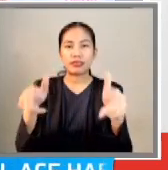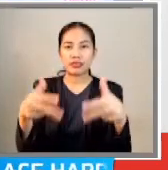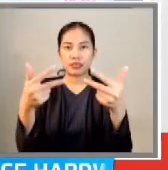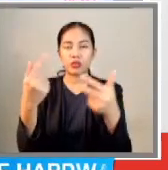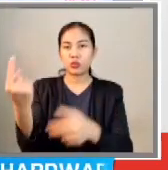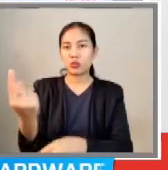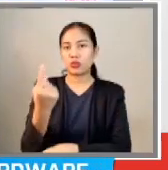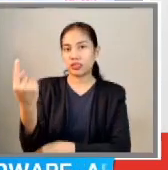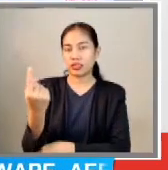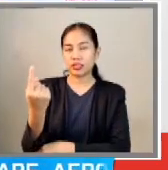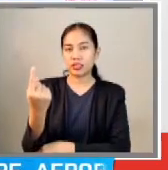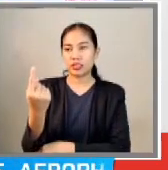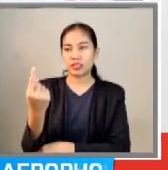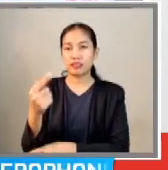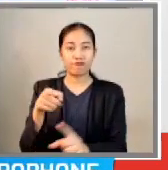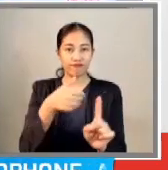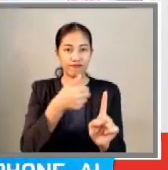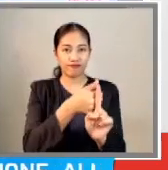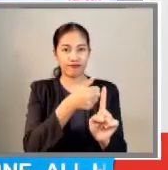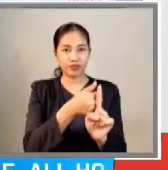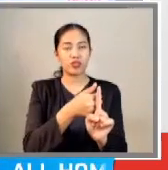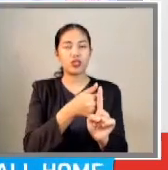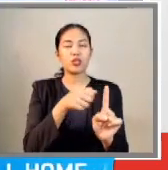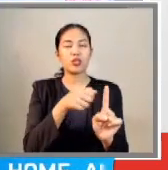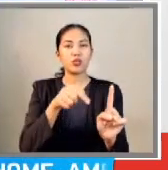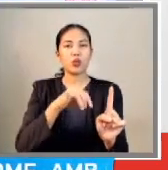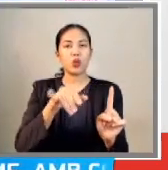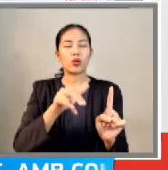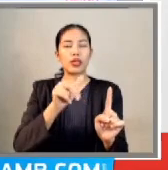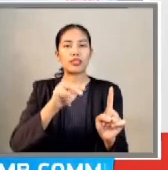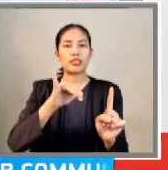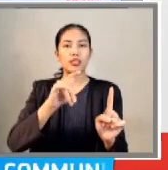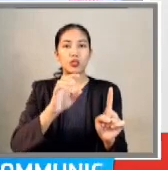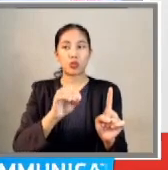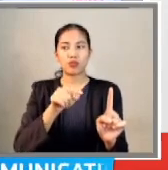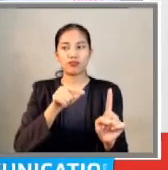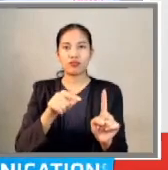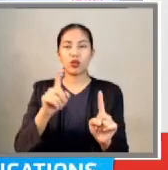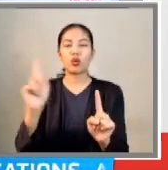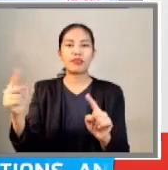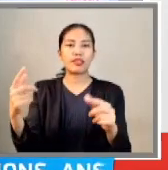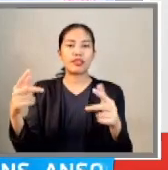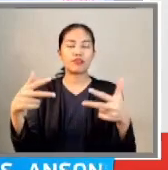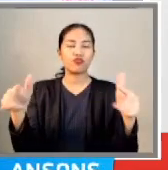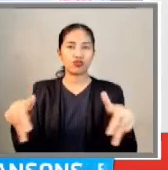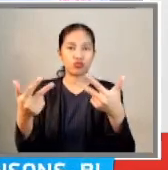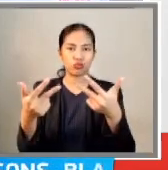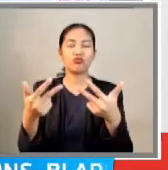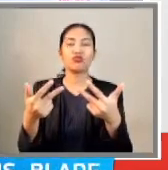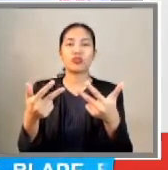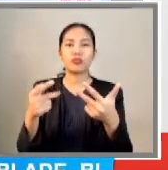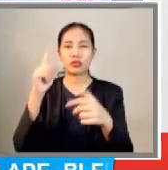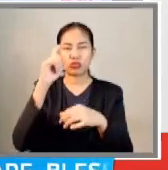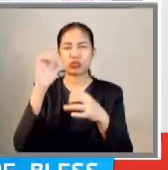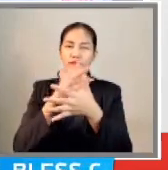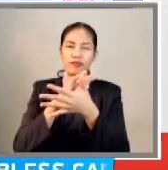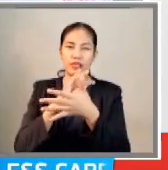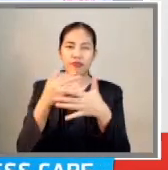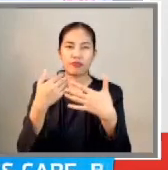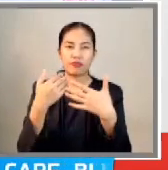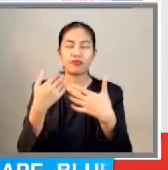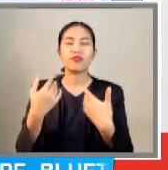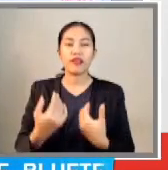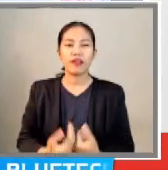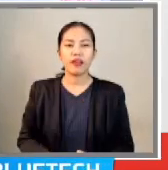si Remulia ay online din ang attendance nang ibaba yung verdict ng Branch 197. Connie? Maraming salamat,